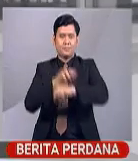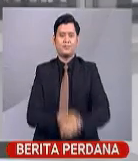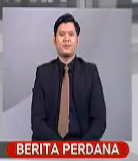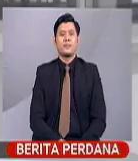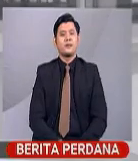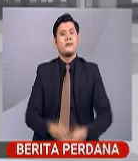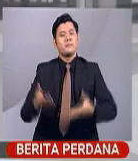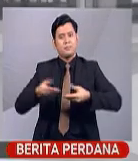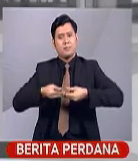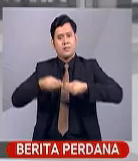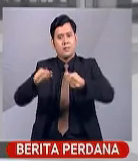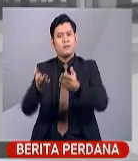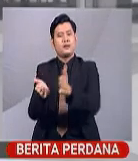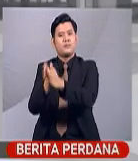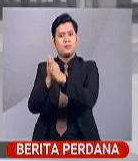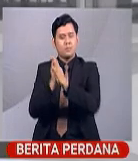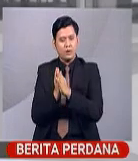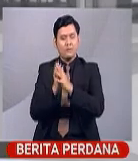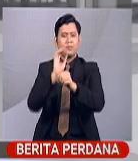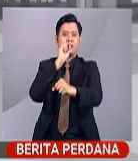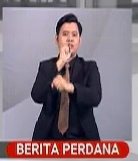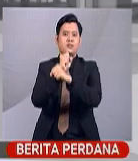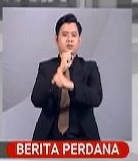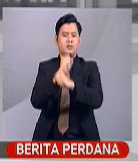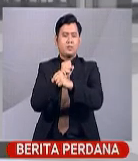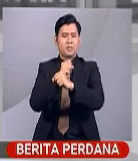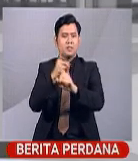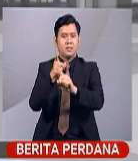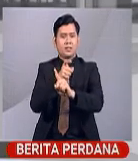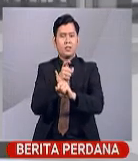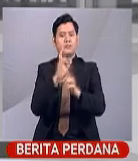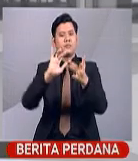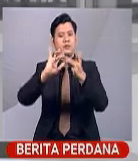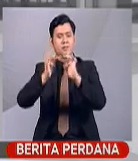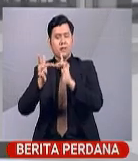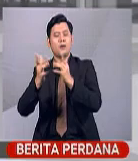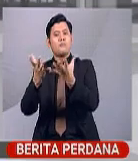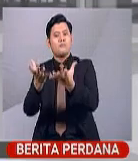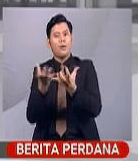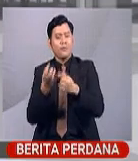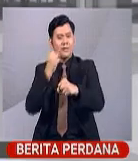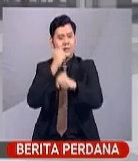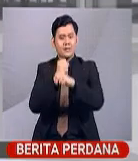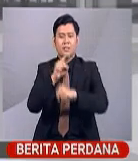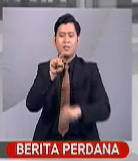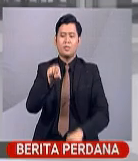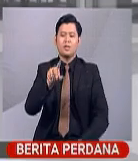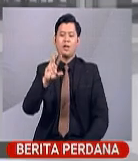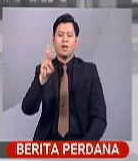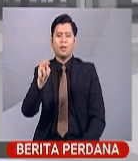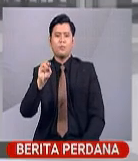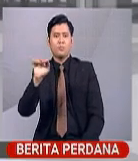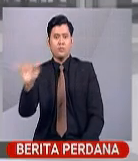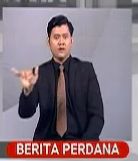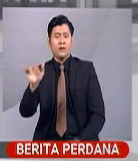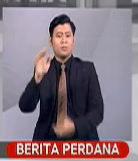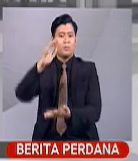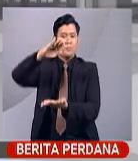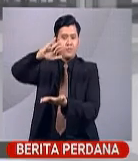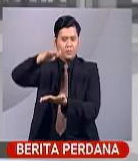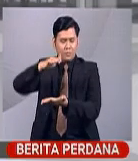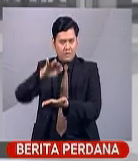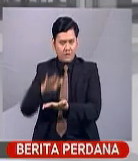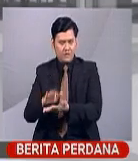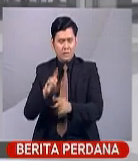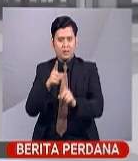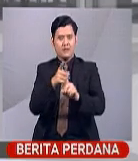Hai penawaran dan permintaan pekerjaan dalam portal pencarian kerja maukerja.id May menurun drastic sepanjang masa hingga